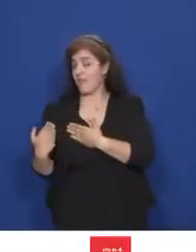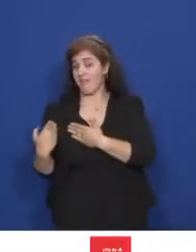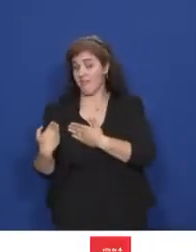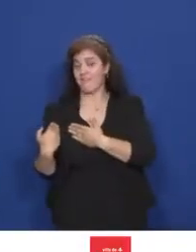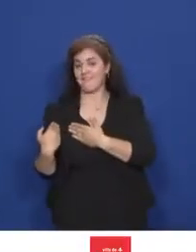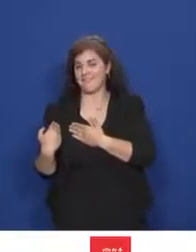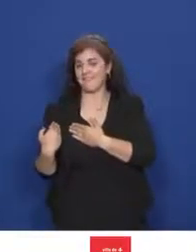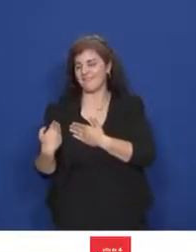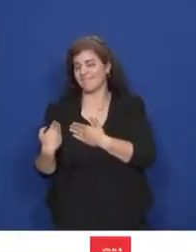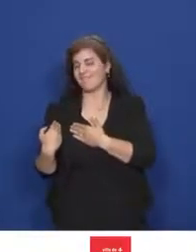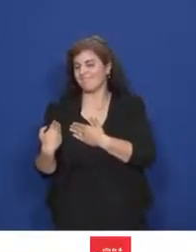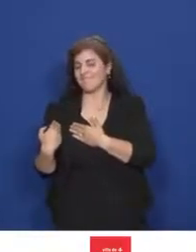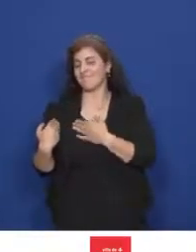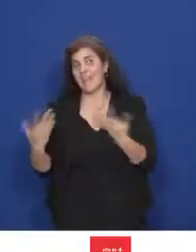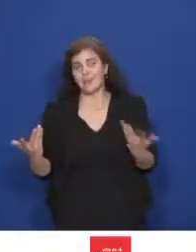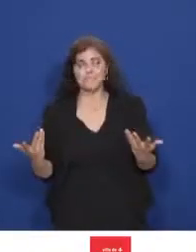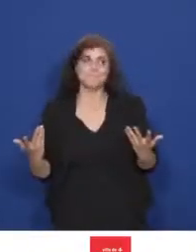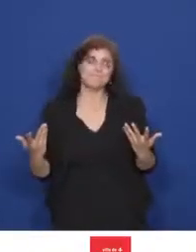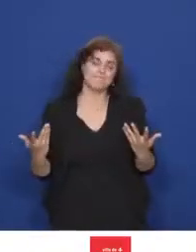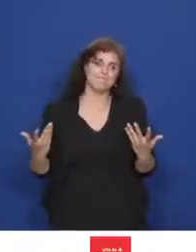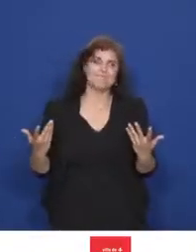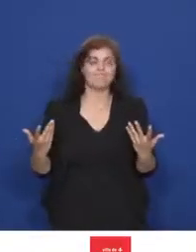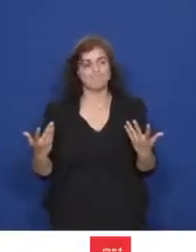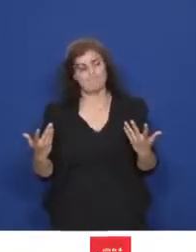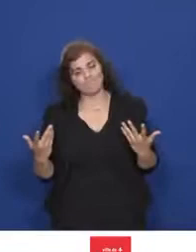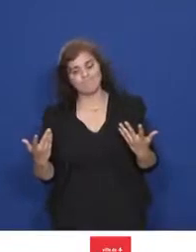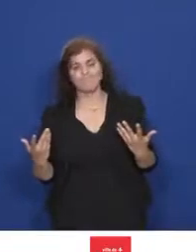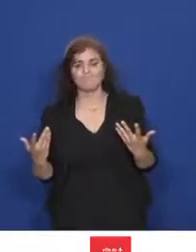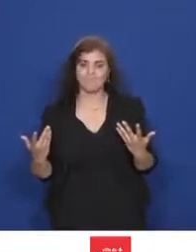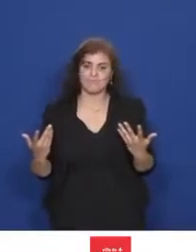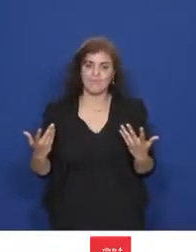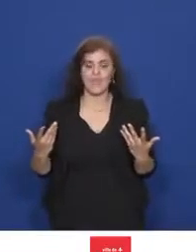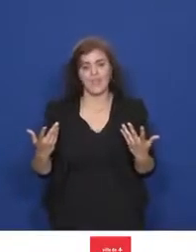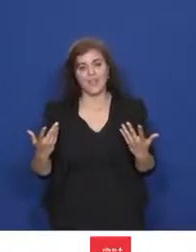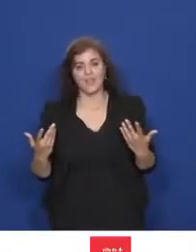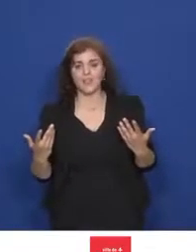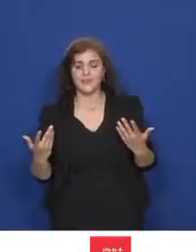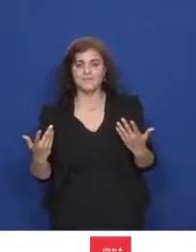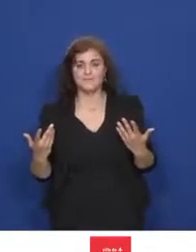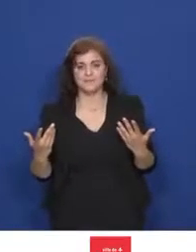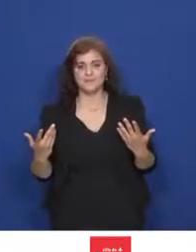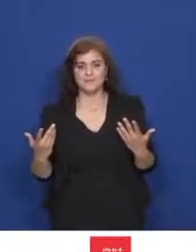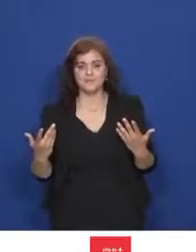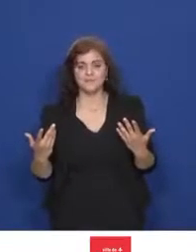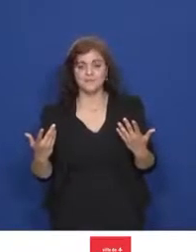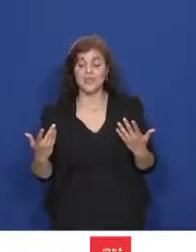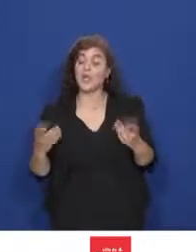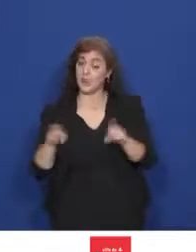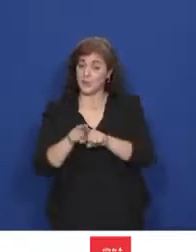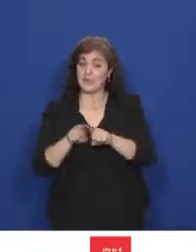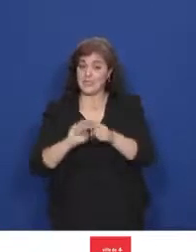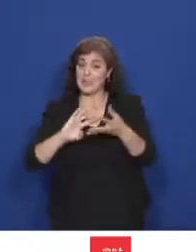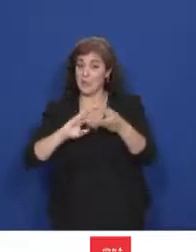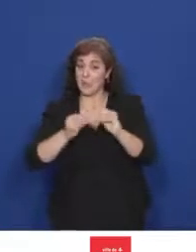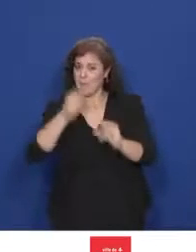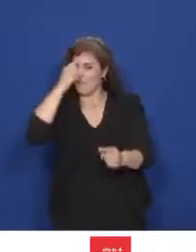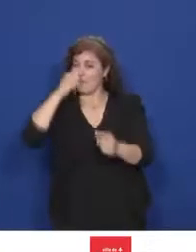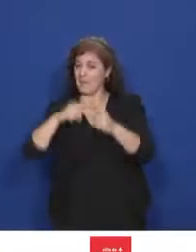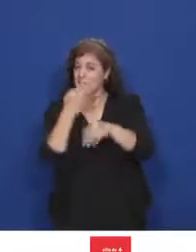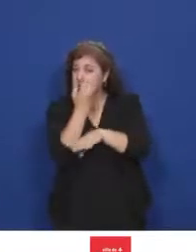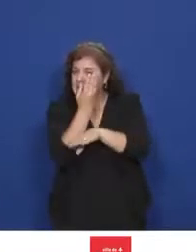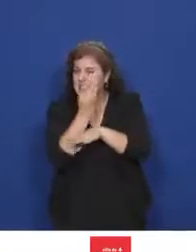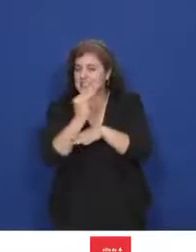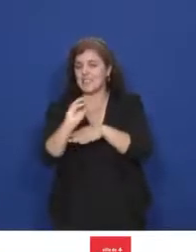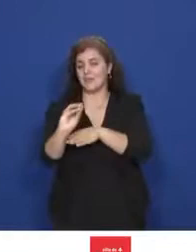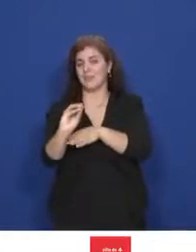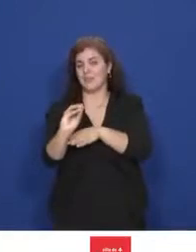a je ne veux pas dire qu'il y a une augmentation, mais qu'il y a une réalité de la problème aussi de la sécurité de ceux, et